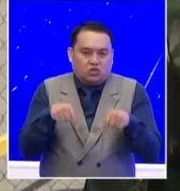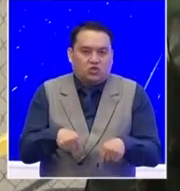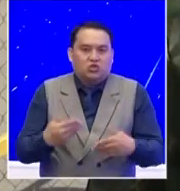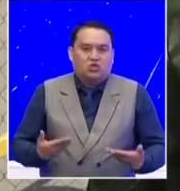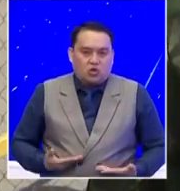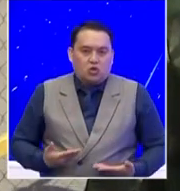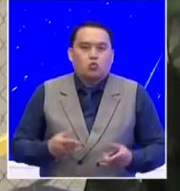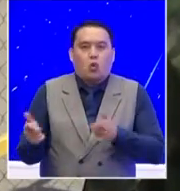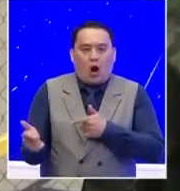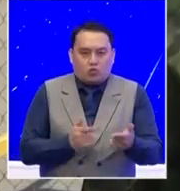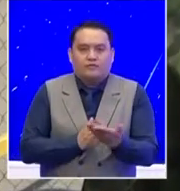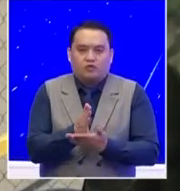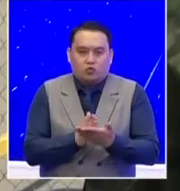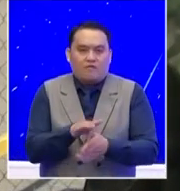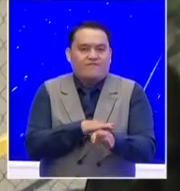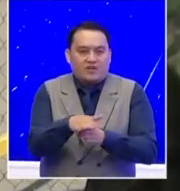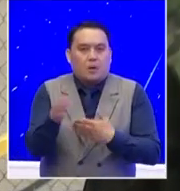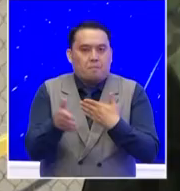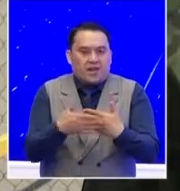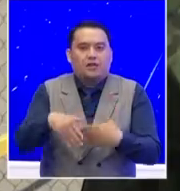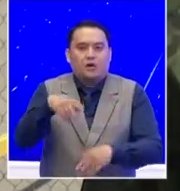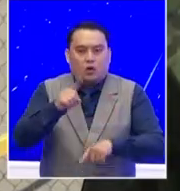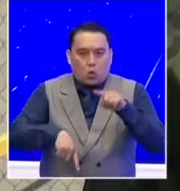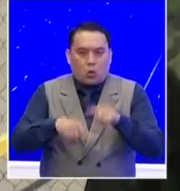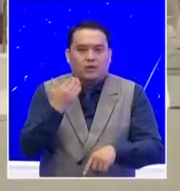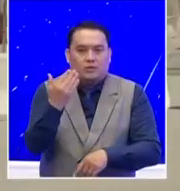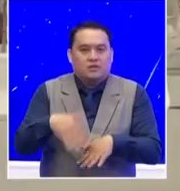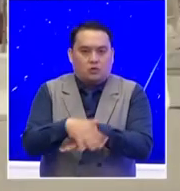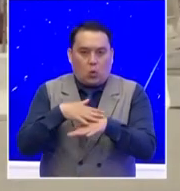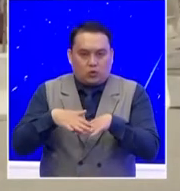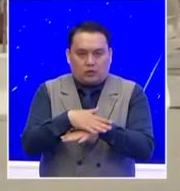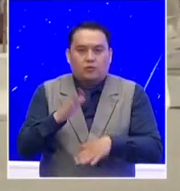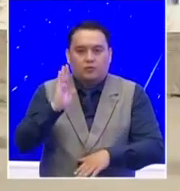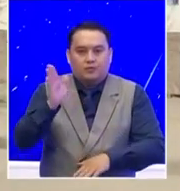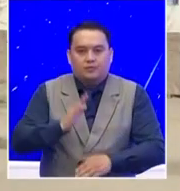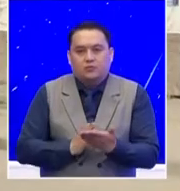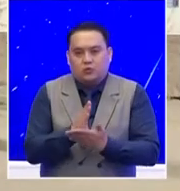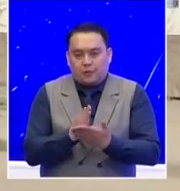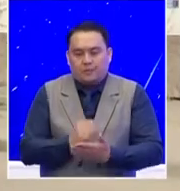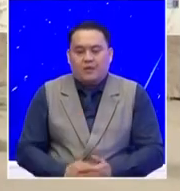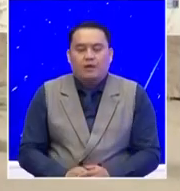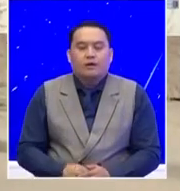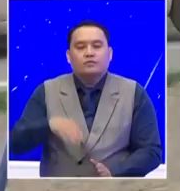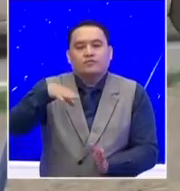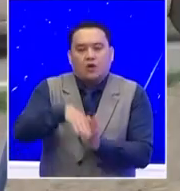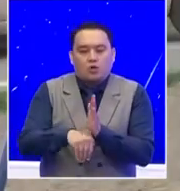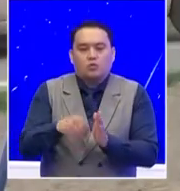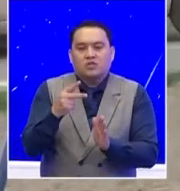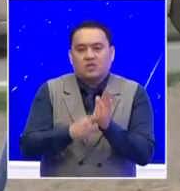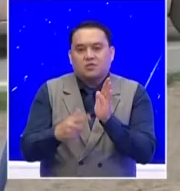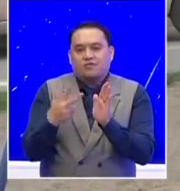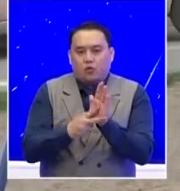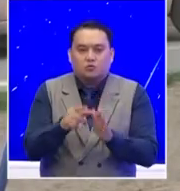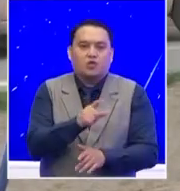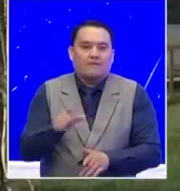однако готовы нести службу и выполнить долг перед Родиной и ее жителями. Всего на территории микрорайона задействованы 78